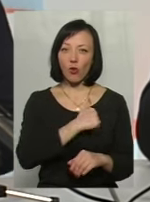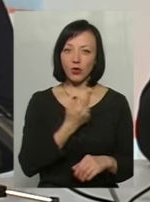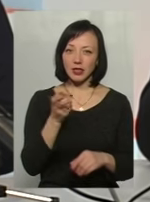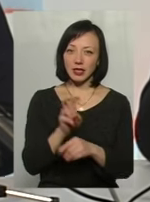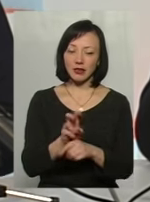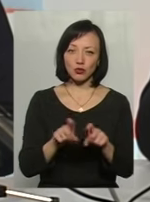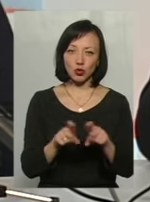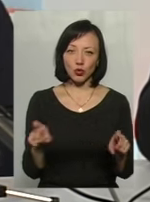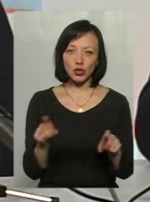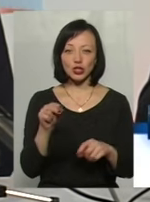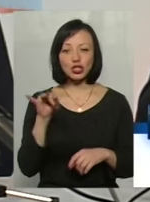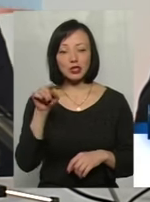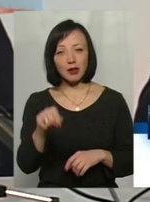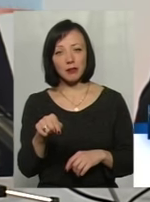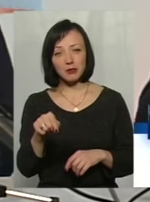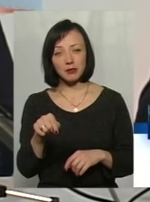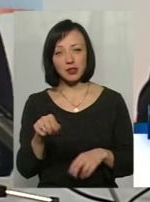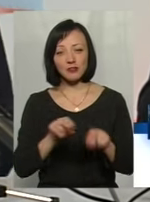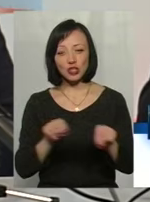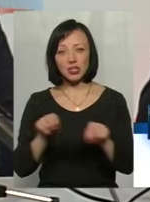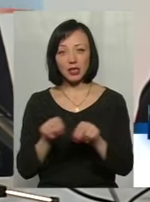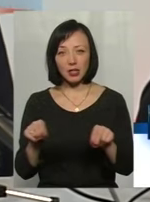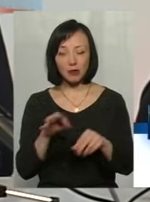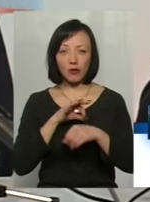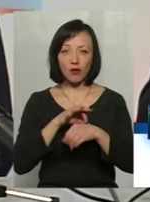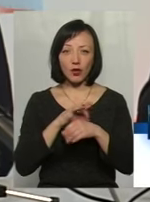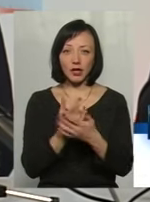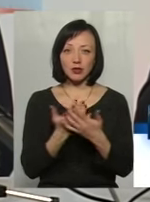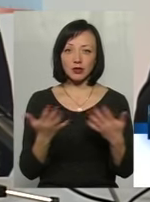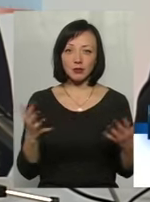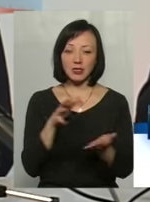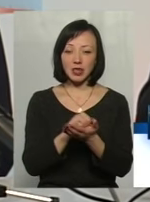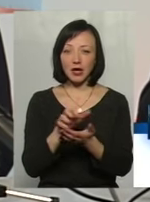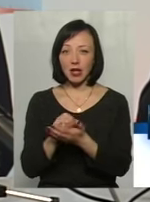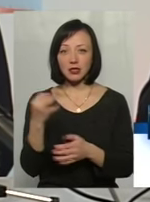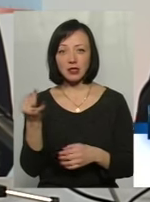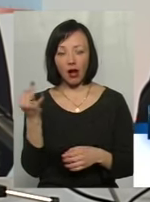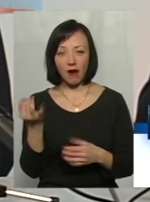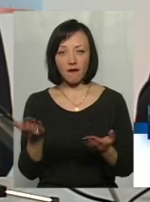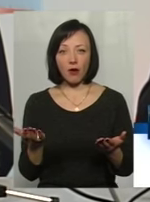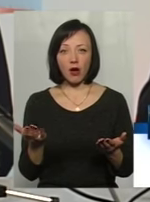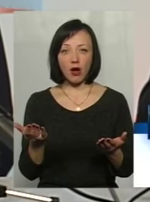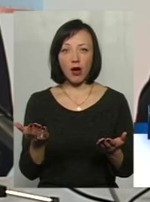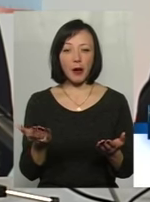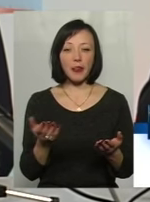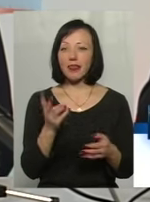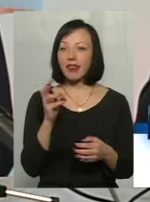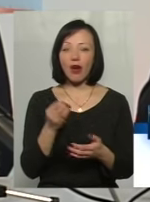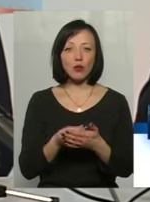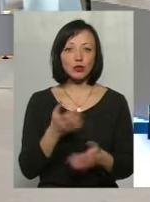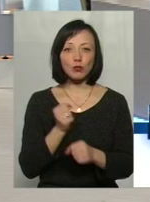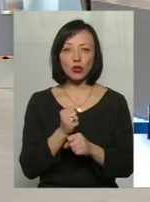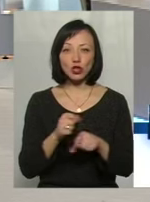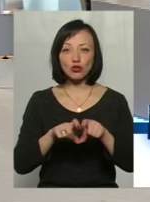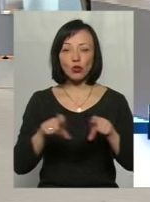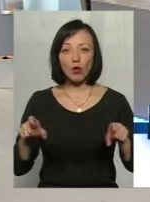цю школу, чи там вчителі з ними проводять різноманітні заняття, їм цікаво. Врешті-решт не оцінюється робота школи